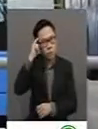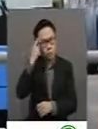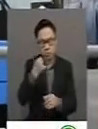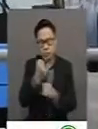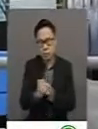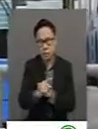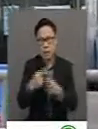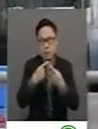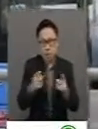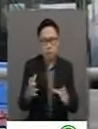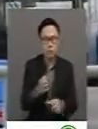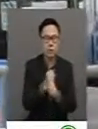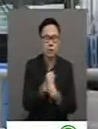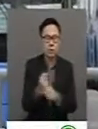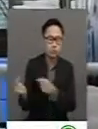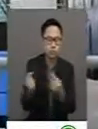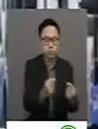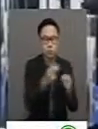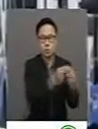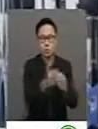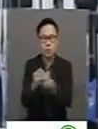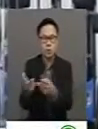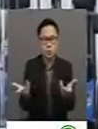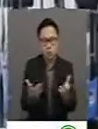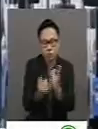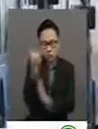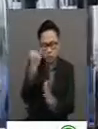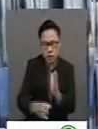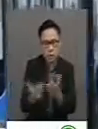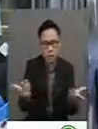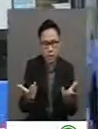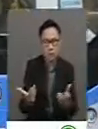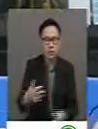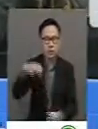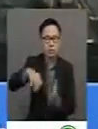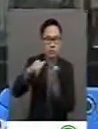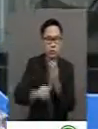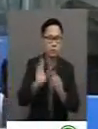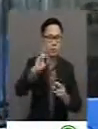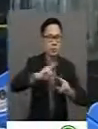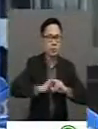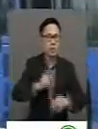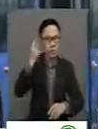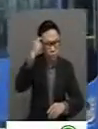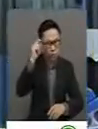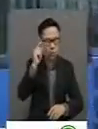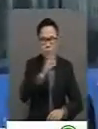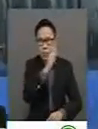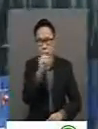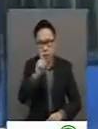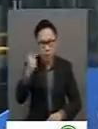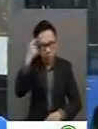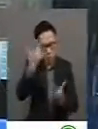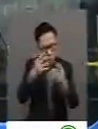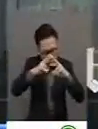ทราบแต่คู่กรณีต่างรู้อยู่แก่ใจว่าอะไรจริงอะไรเท็จเชื่อว่าอีกไม่นานเงื่อนงำจะถูกเปิ